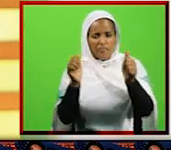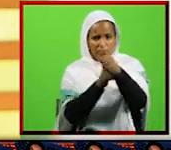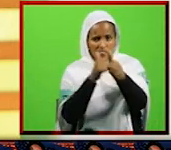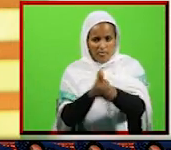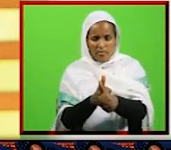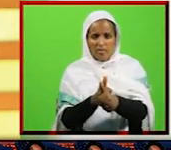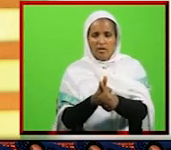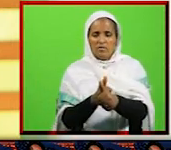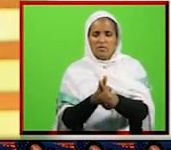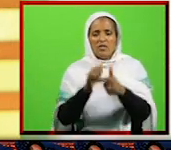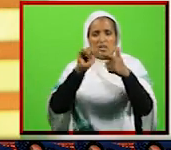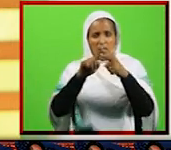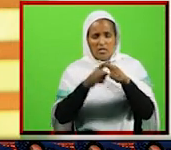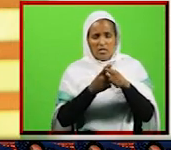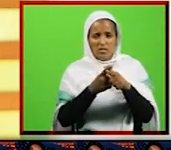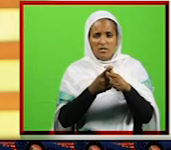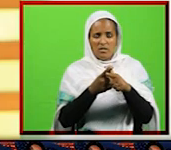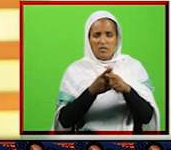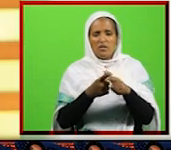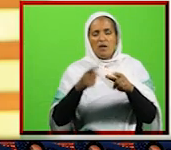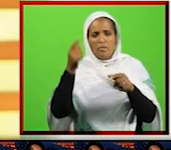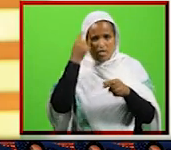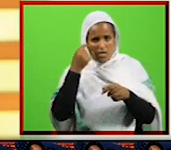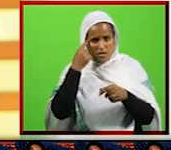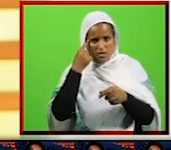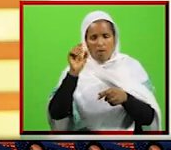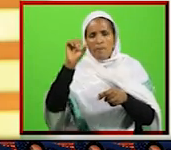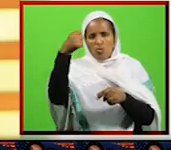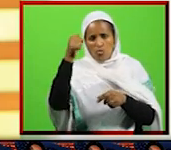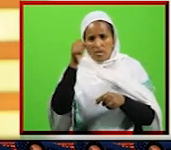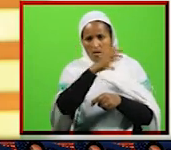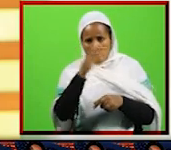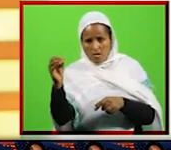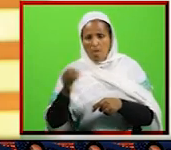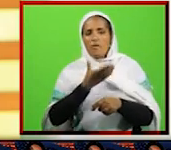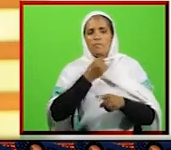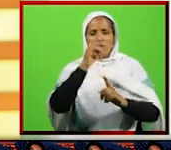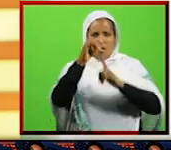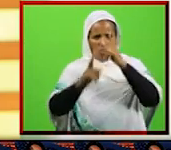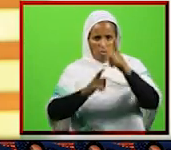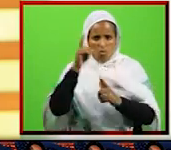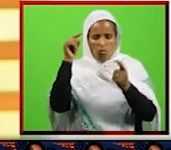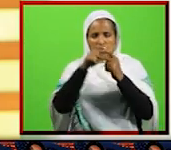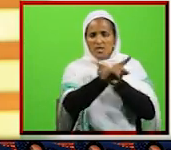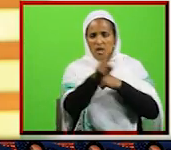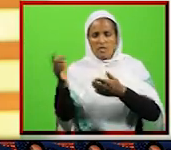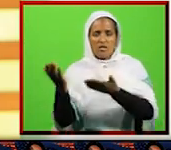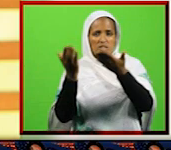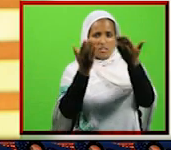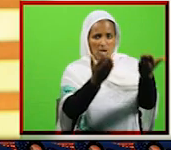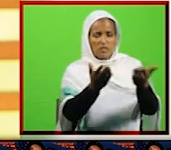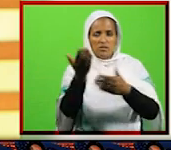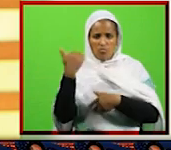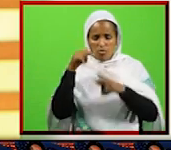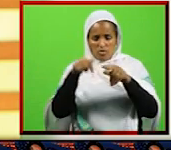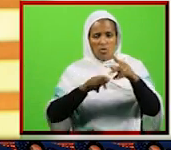ቅዱሳን የቴሌቪዥን መርሃ ግብር ተከታታዮች እንግዲህ በትግርኛ በኦሮምኛና በአማርኛ ቋንቋዎች